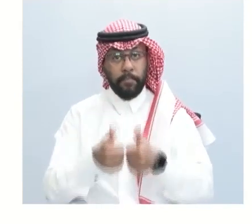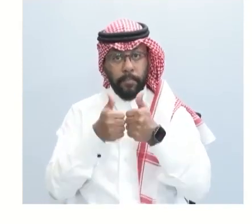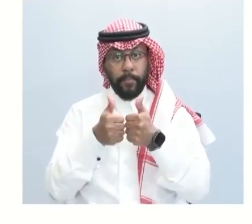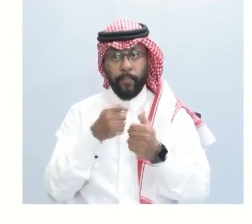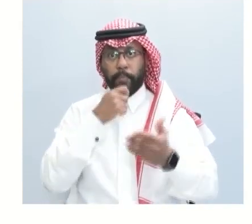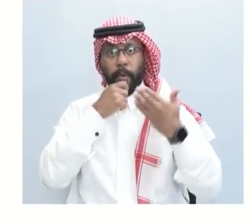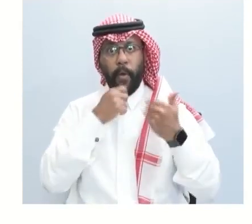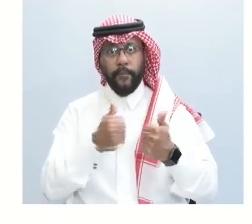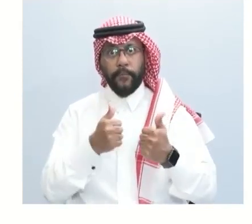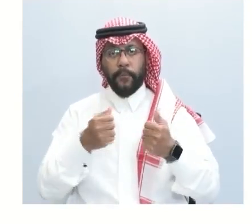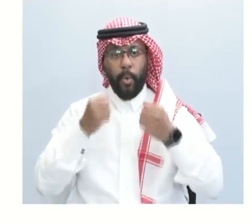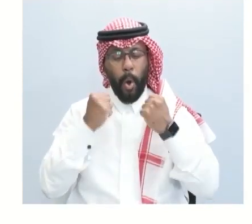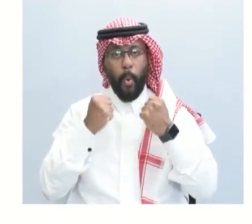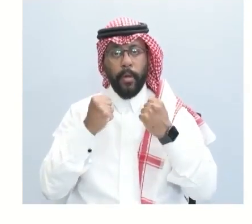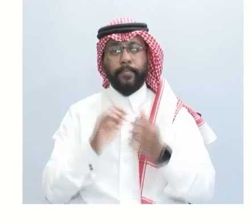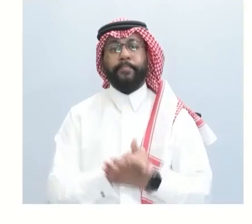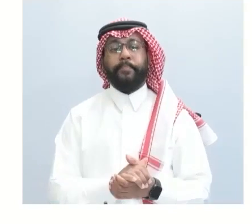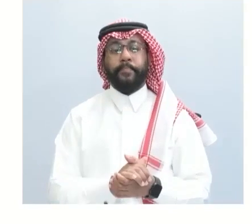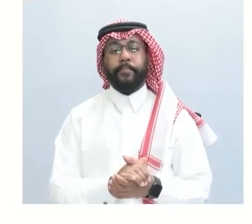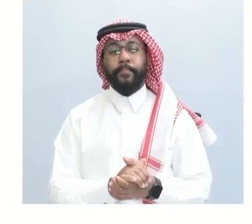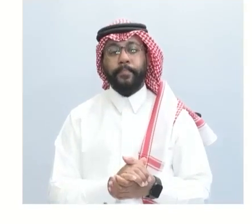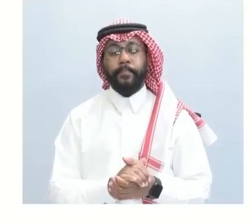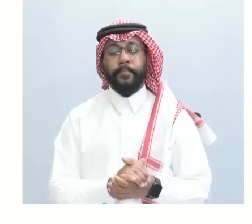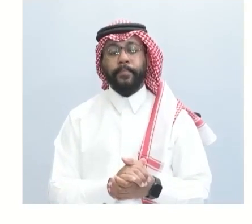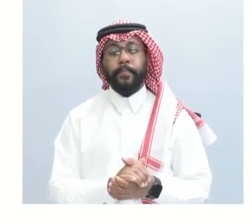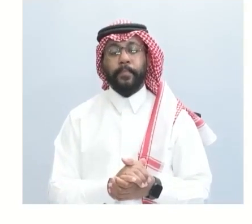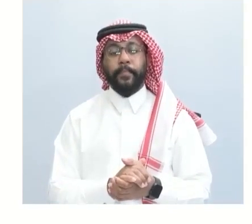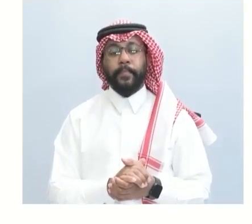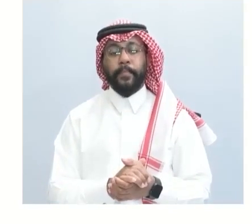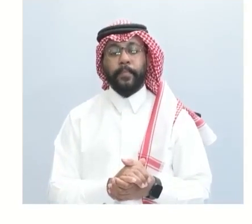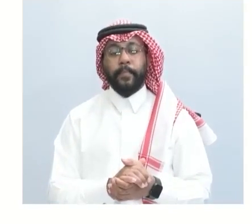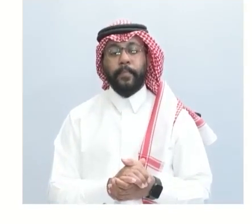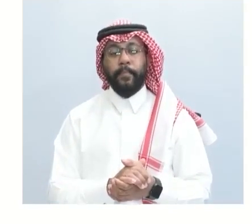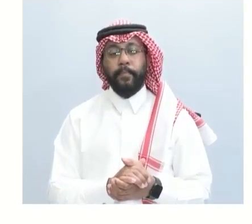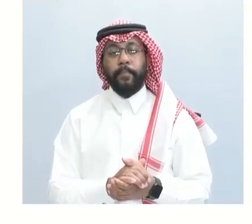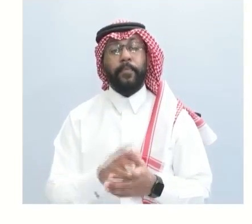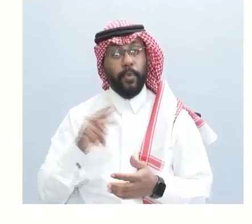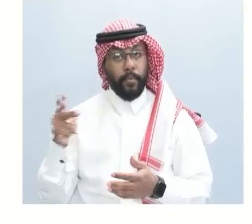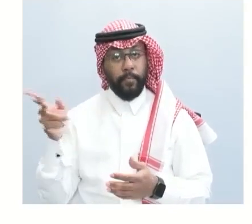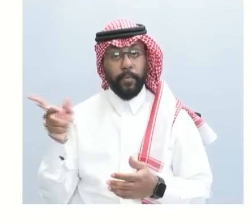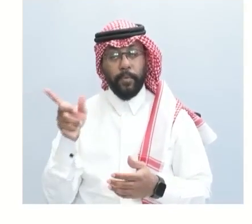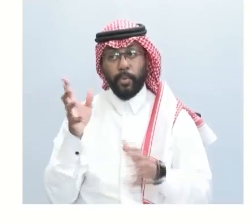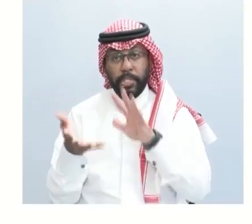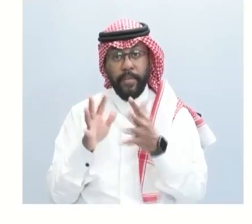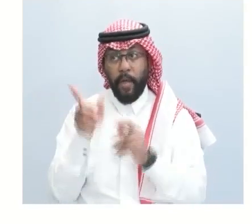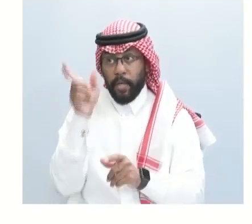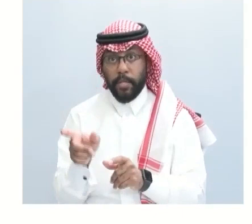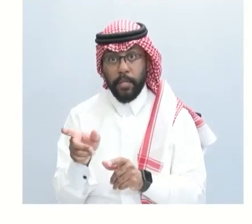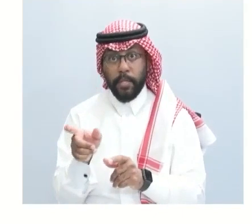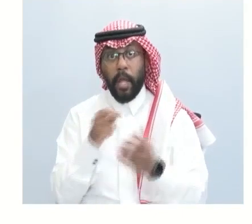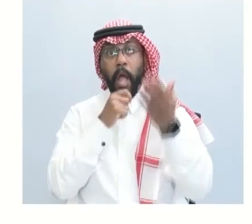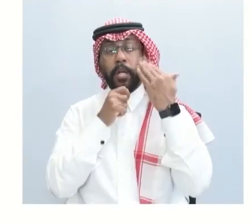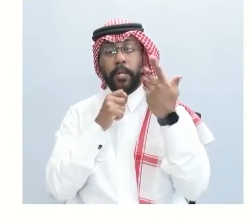الجراه والطلاقه التي ذكرت بامكانك ايضا ان تضيف لكن هنا ذكرنا ايضا بطرق اخرى صفات متميز الخطيب